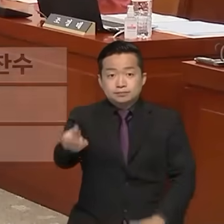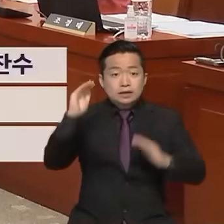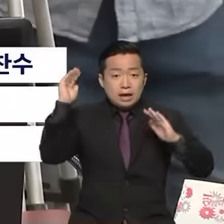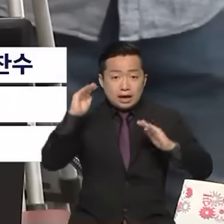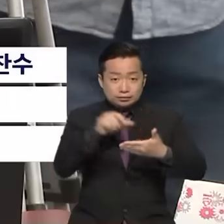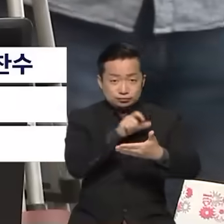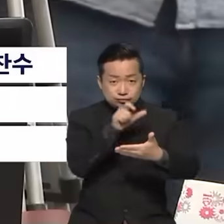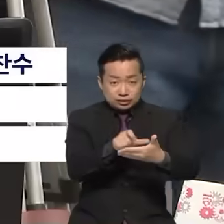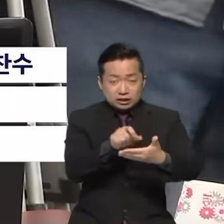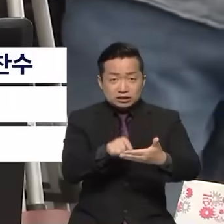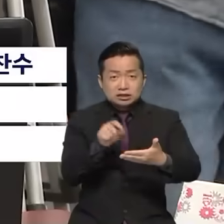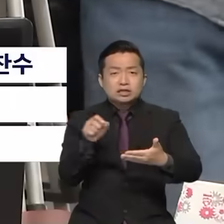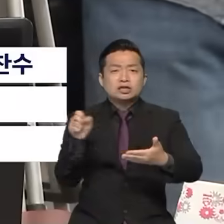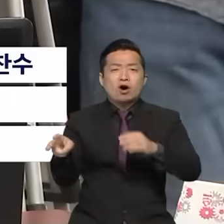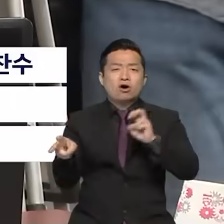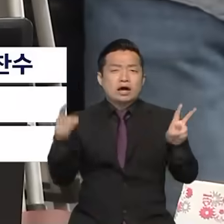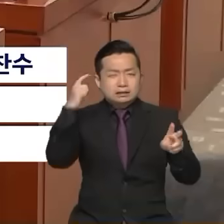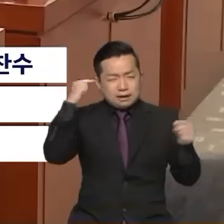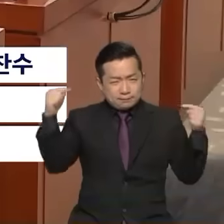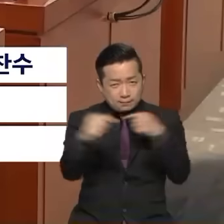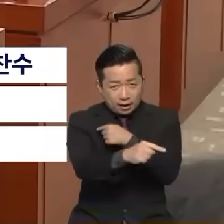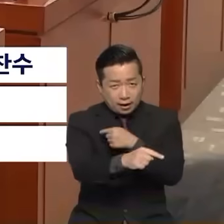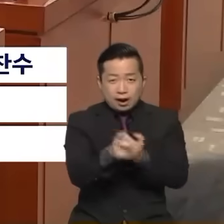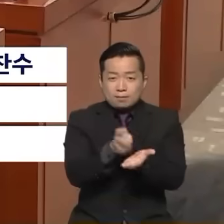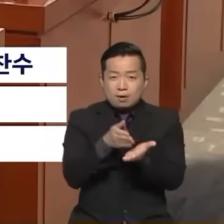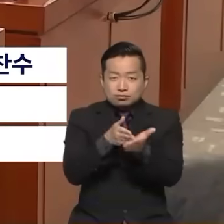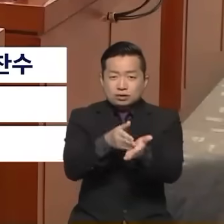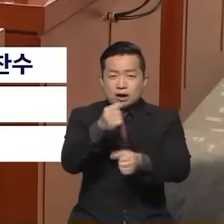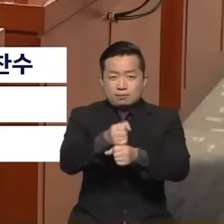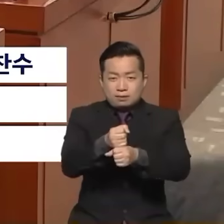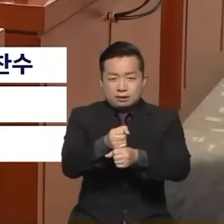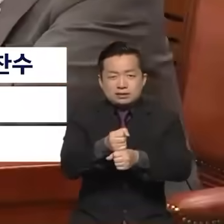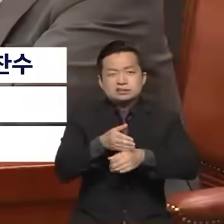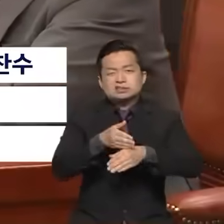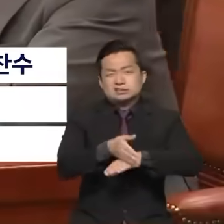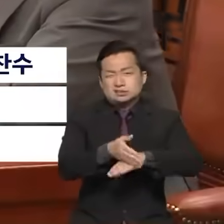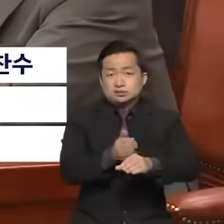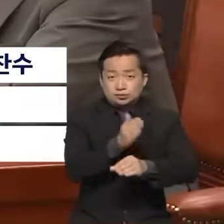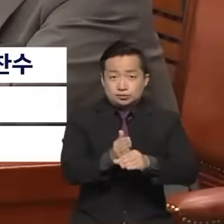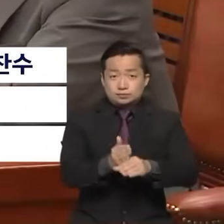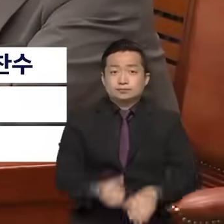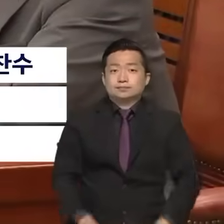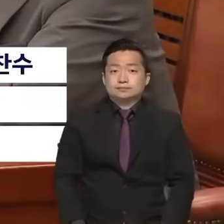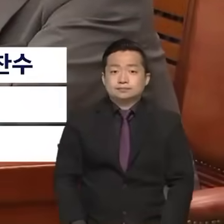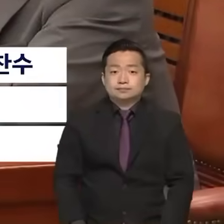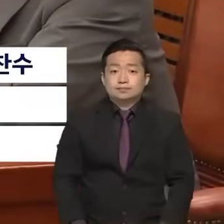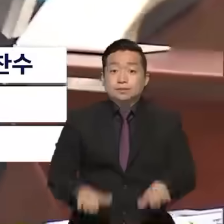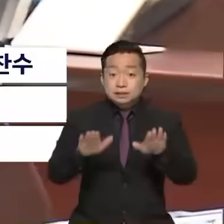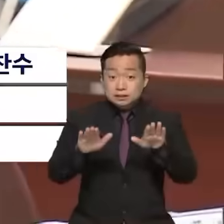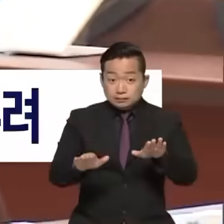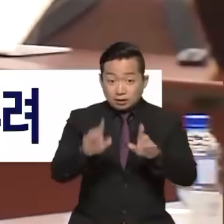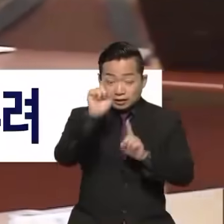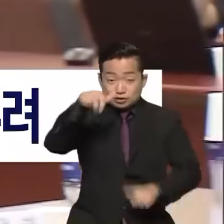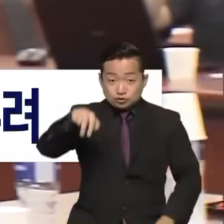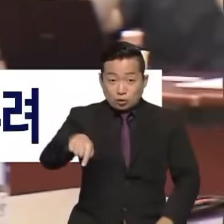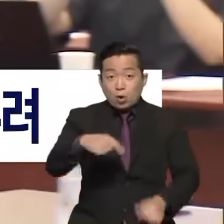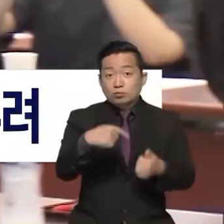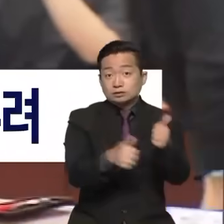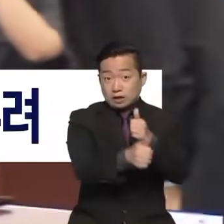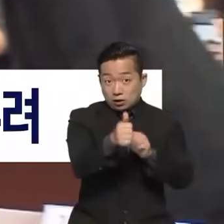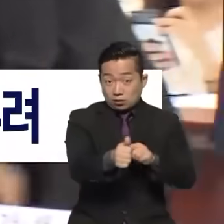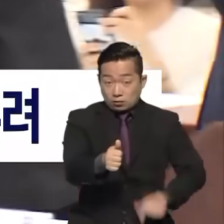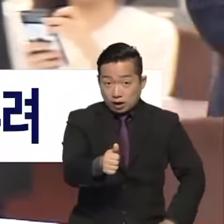학생부 기재 등에 대한 여야 이견으로 좀처럼 입법에 속도가 붙지 않고 있습니다 이번에도 이주호 교육부